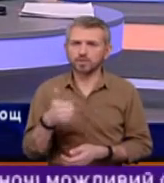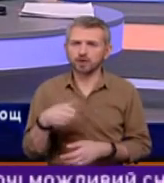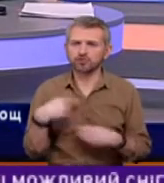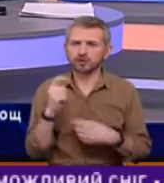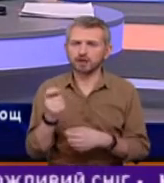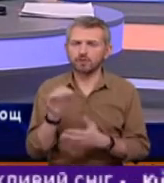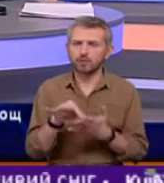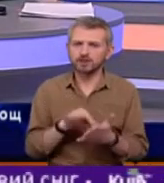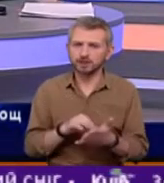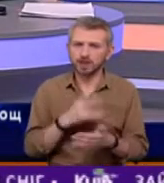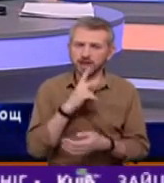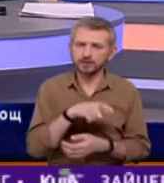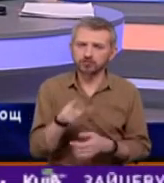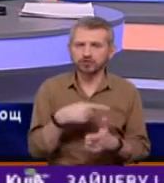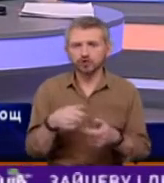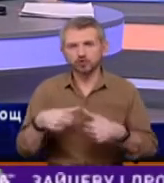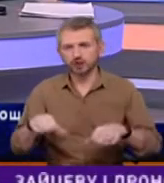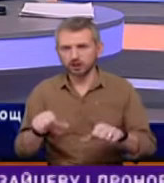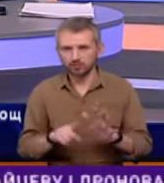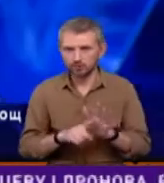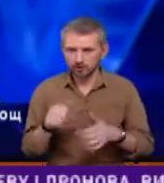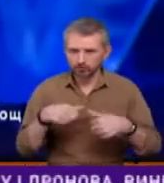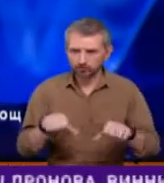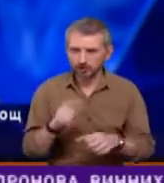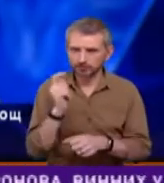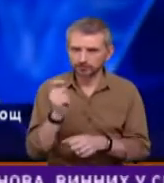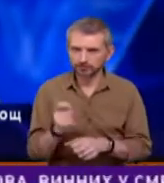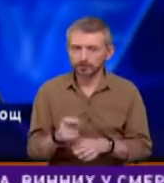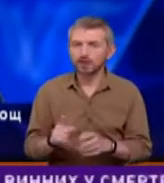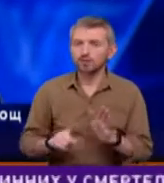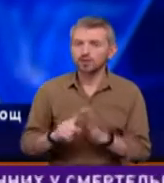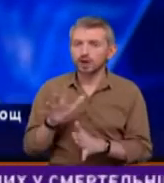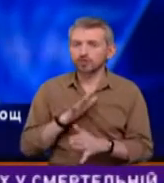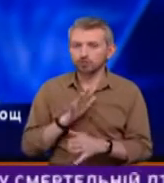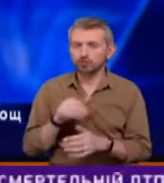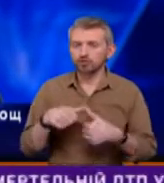оцінки, глядачі чи журі? Спочатку журі ж голосувало. Спочатку голосувало журі.